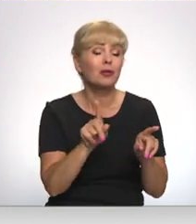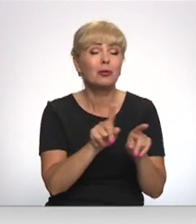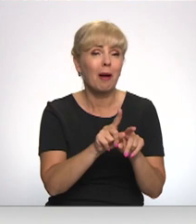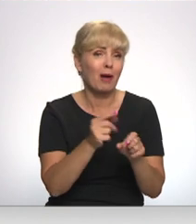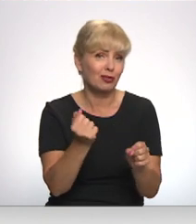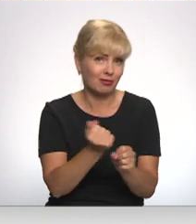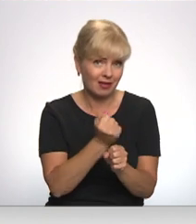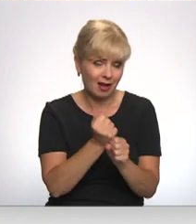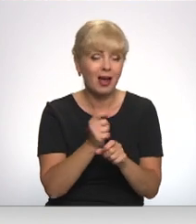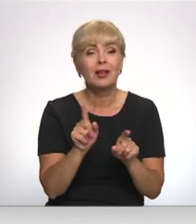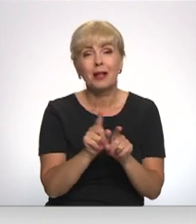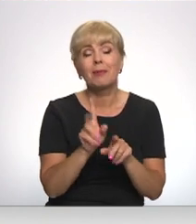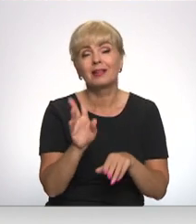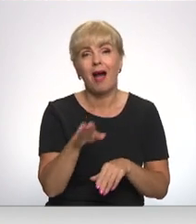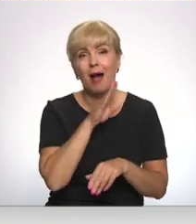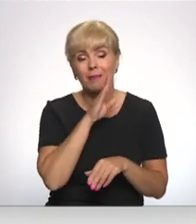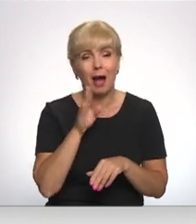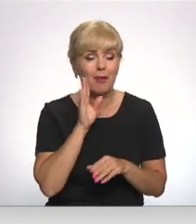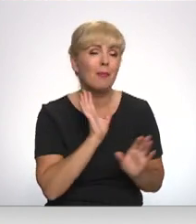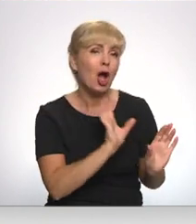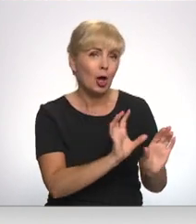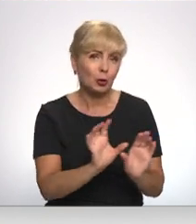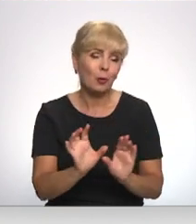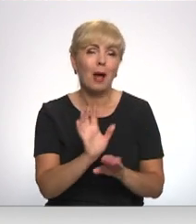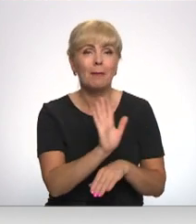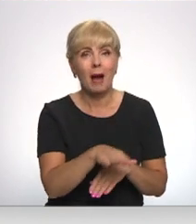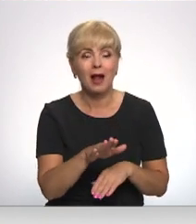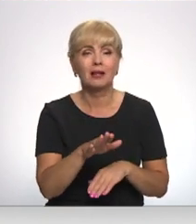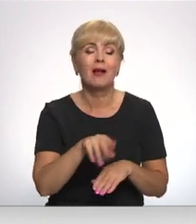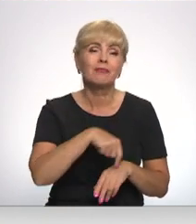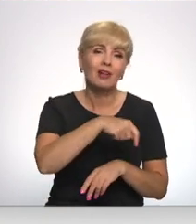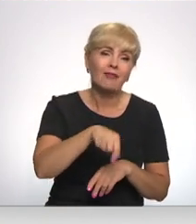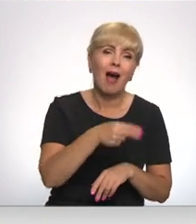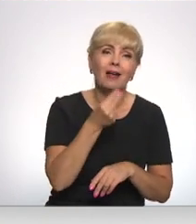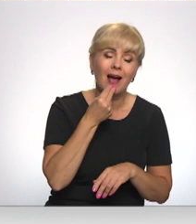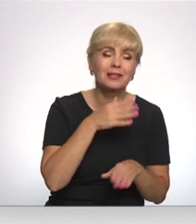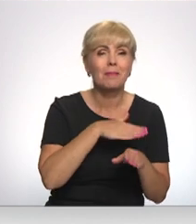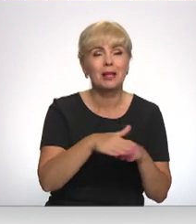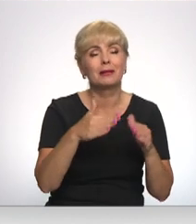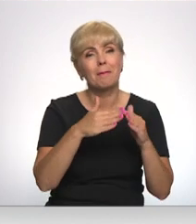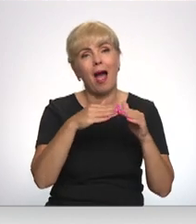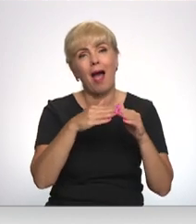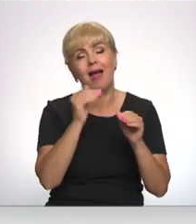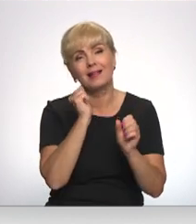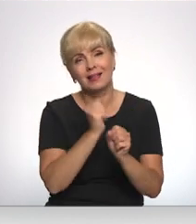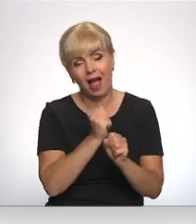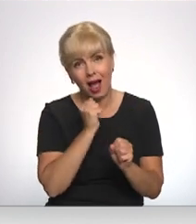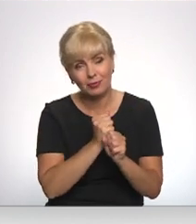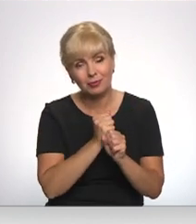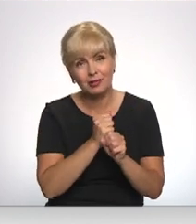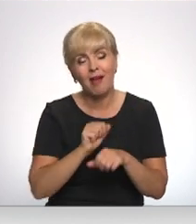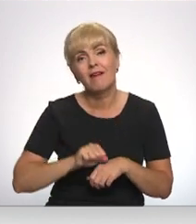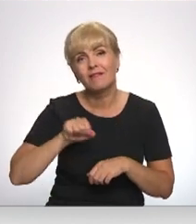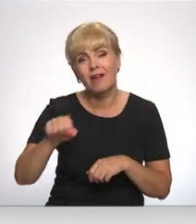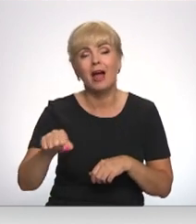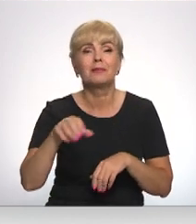ko mamma, rūpējas par bērniem, gatavo ēst, pilda mājas darbus, ved pie